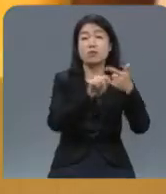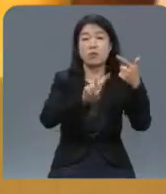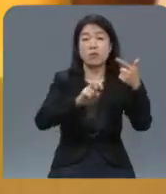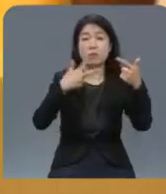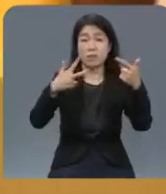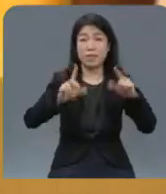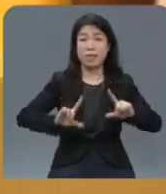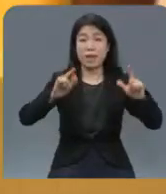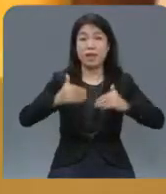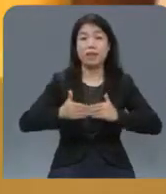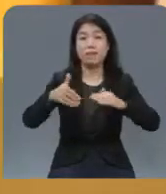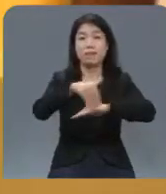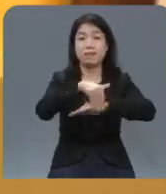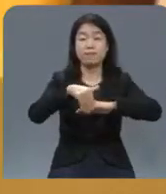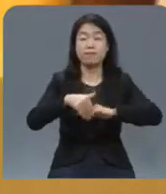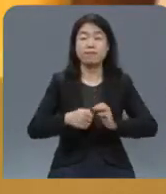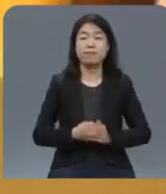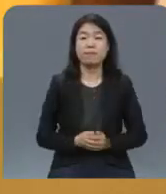진행할 예정입니다